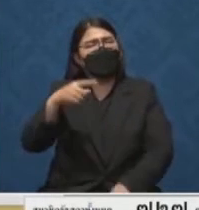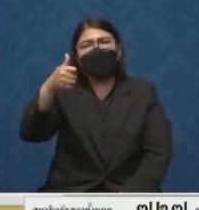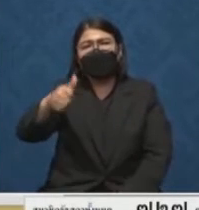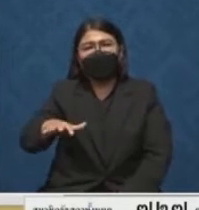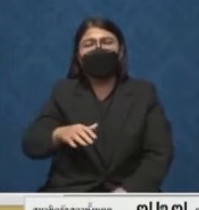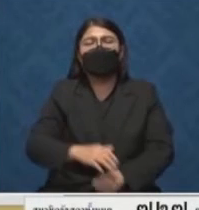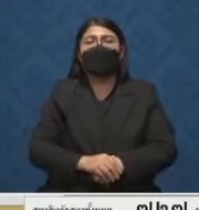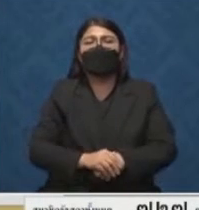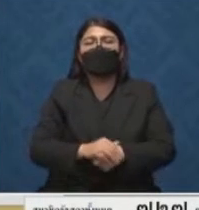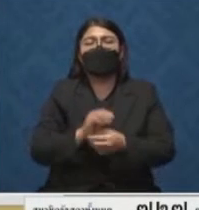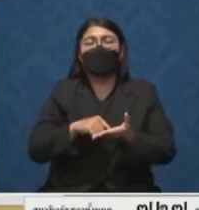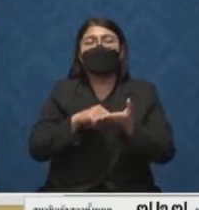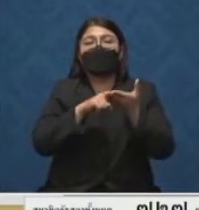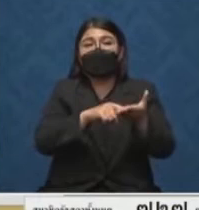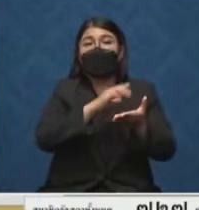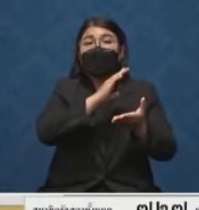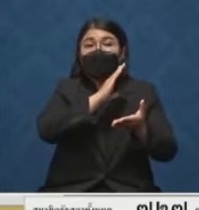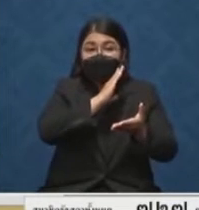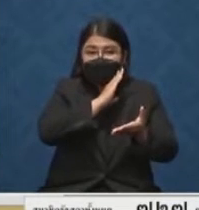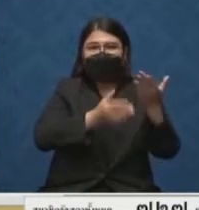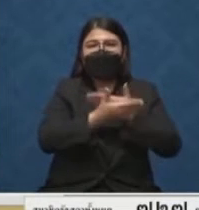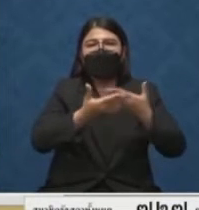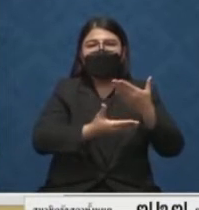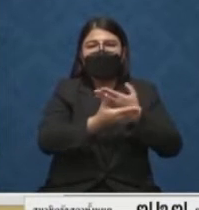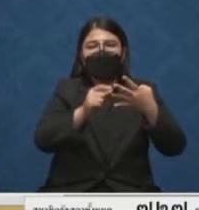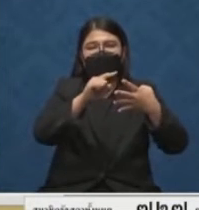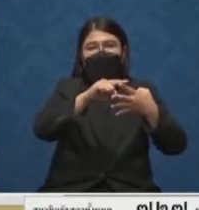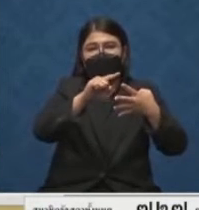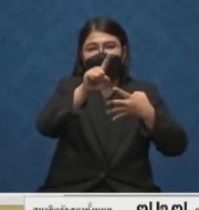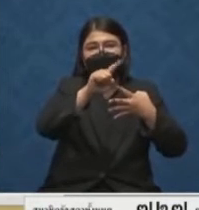วก็ผมเสนอว่ี้คัถ้าหากว ผ่าน การทายนอง่างที่ 1 รางใดไป